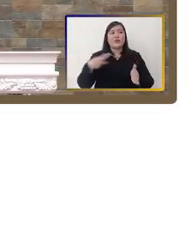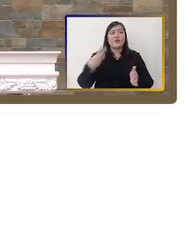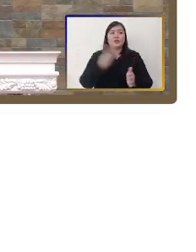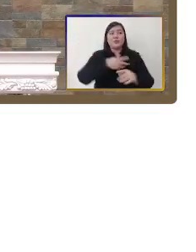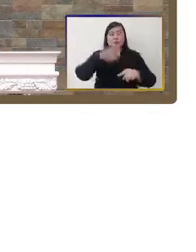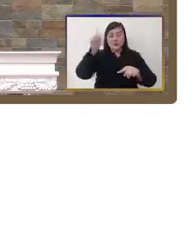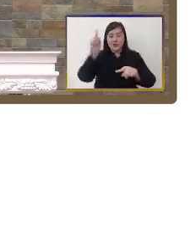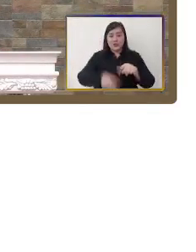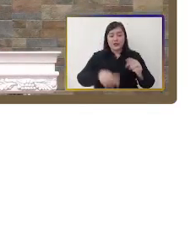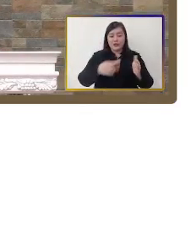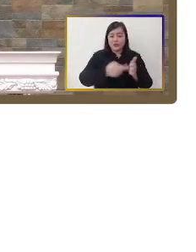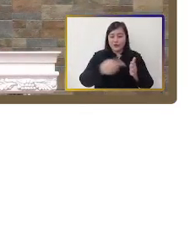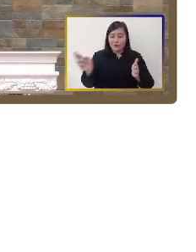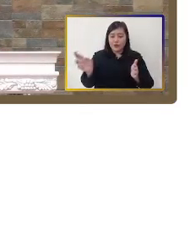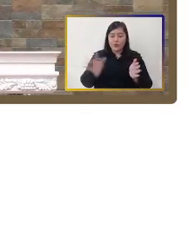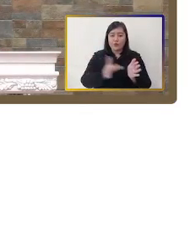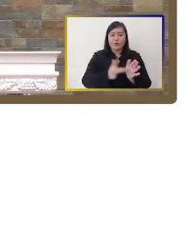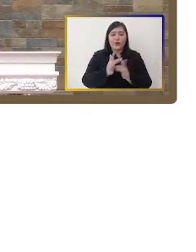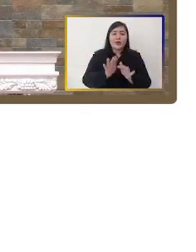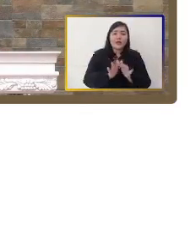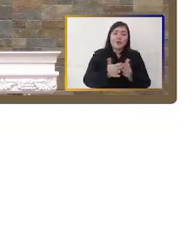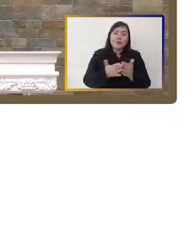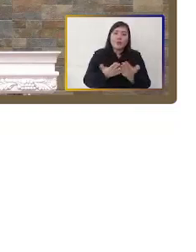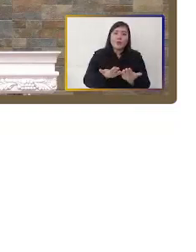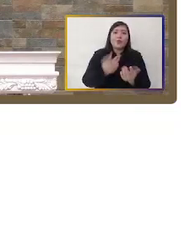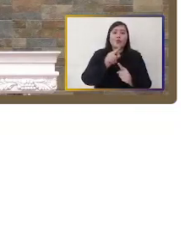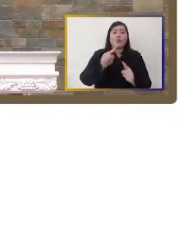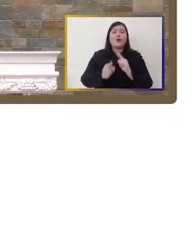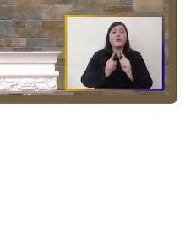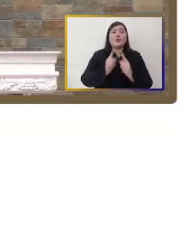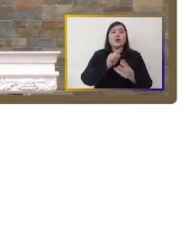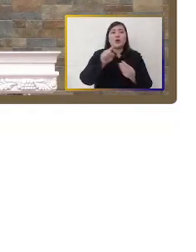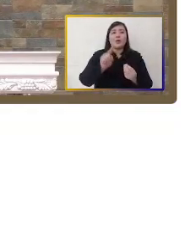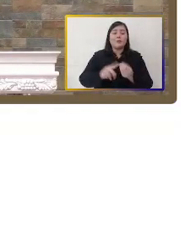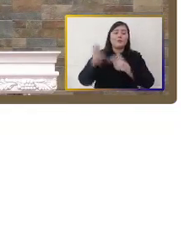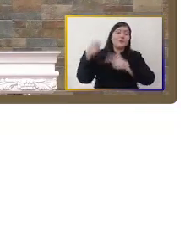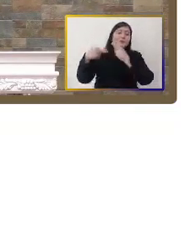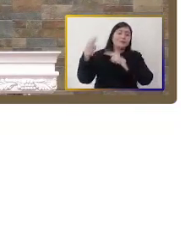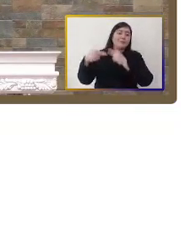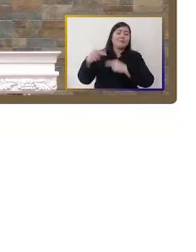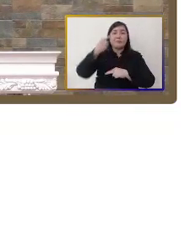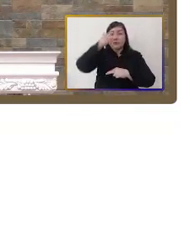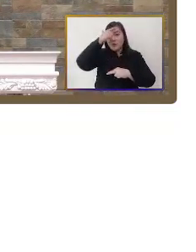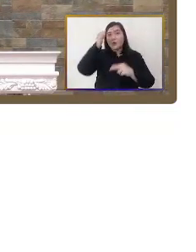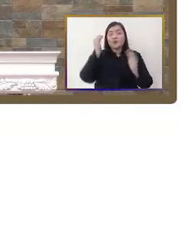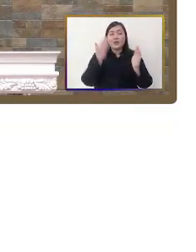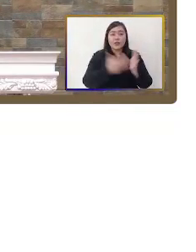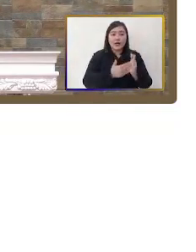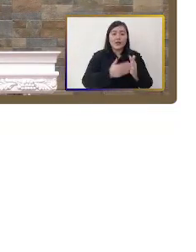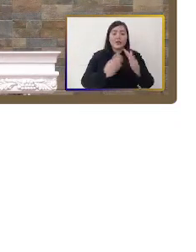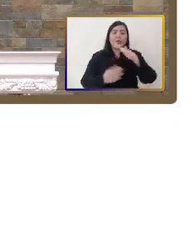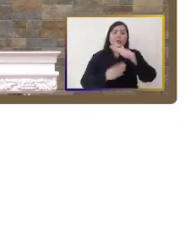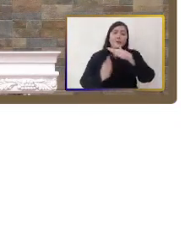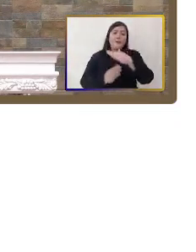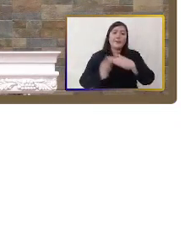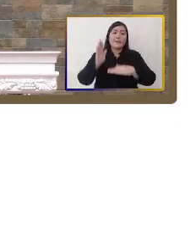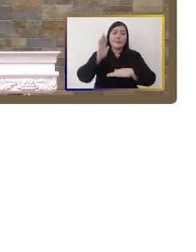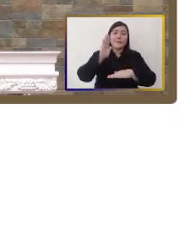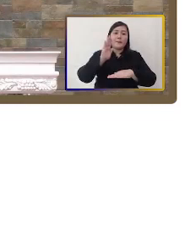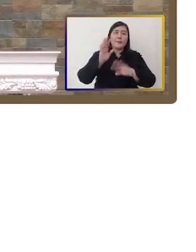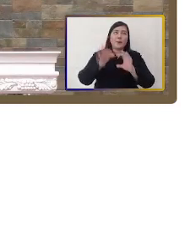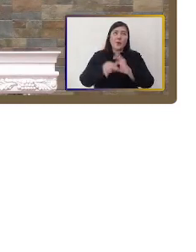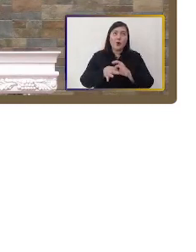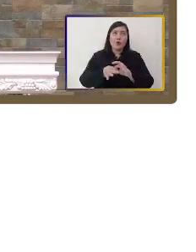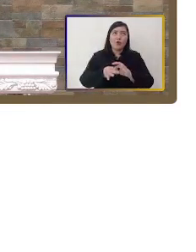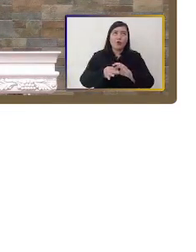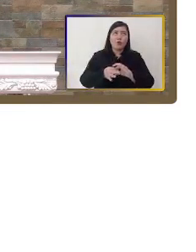sa historical elimination. Bakit? Because the basis of historical test ay nakalagay din sa Biblia.